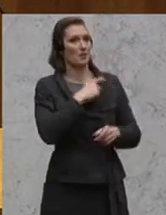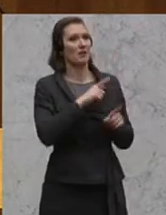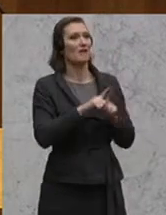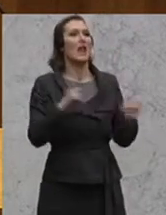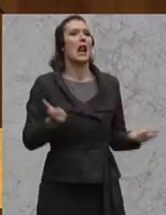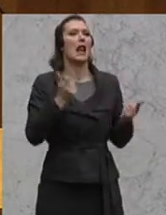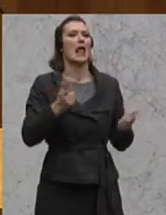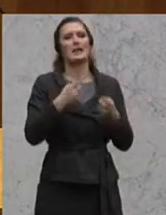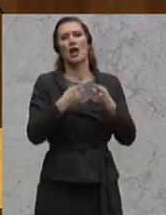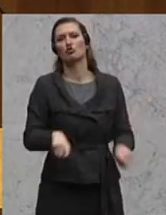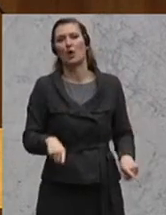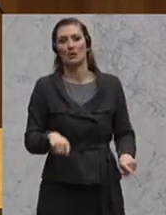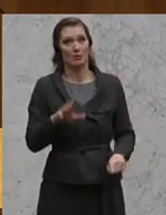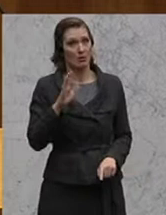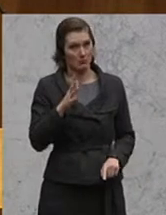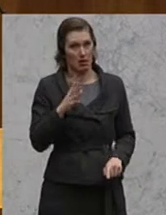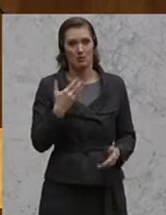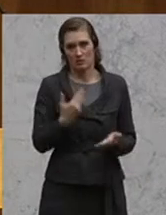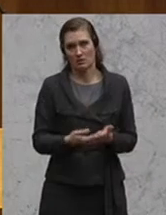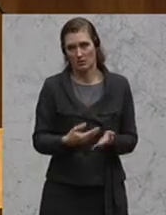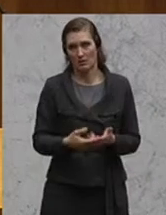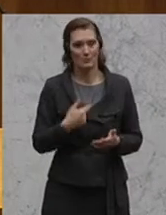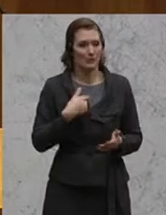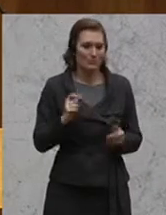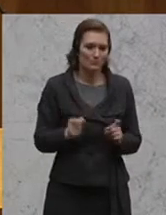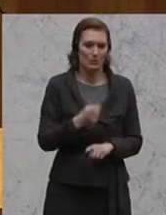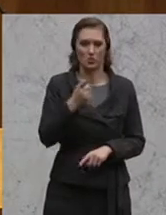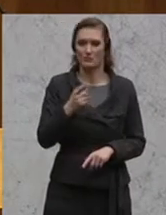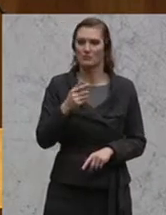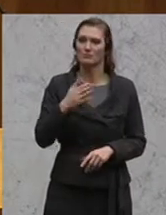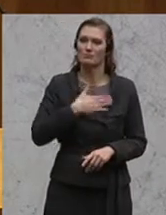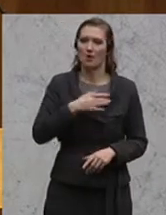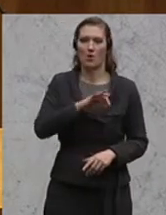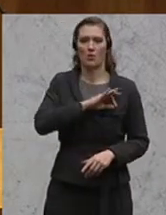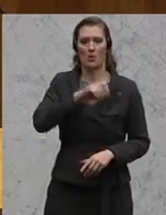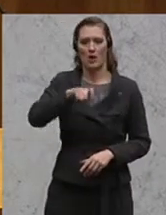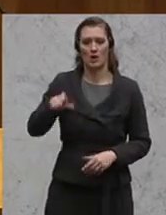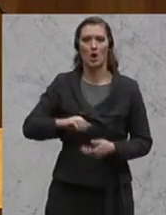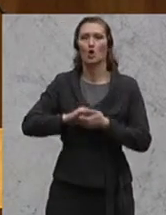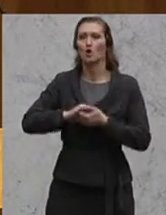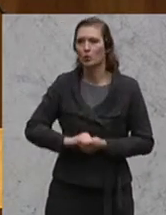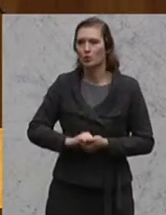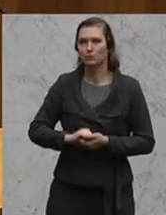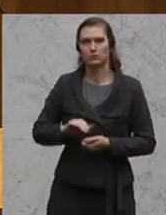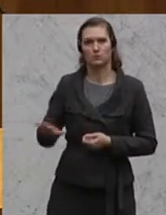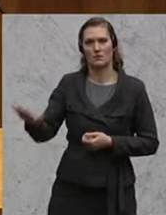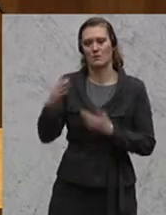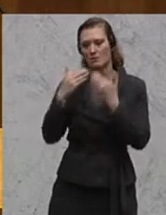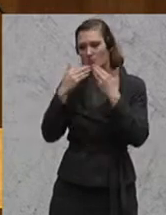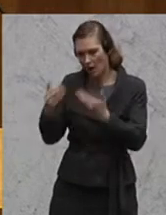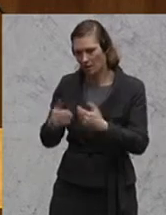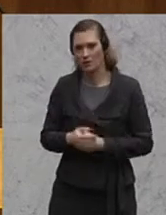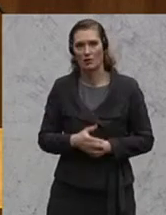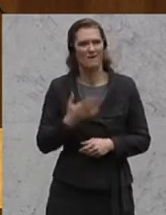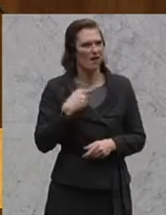nicht leicht gemacht. Und in diesem Zusammenhang möchte ich mich ganz besonders bei meinen Kolleginnen und Kollegen aus dem Club bedanken. Wir haben nicht nur